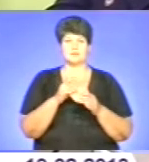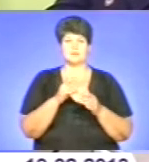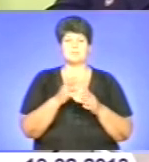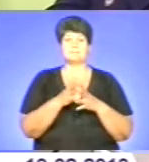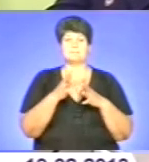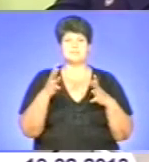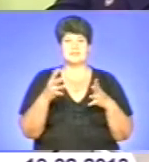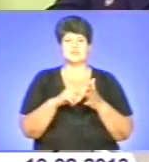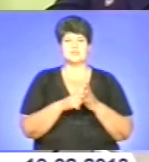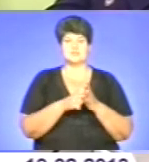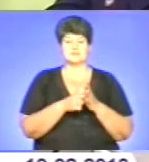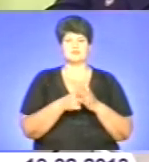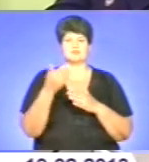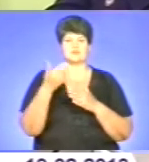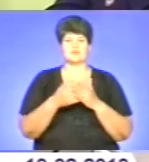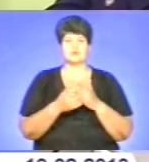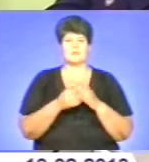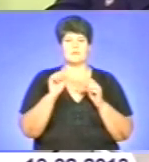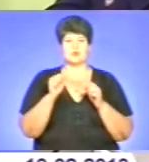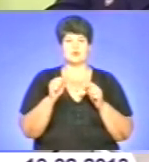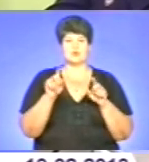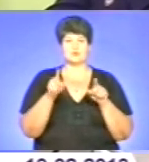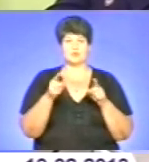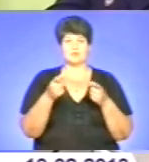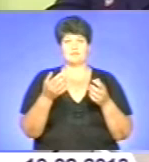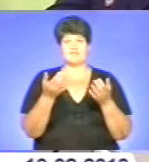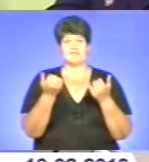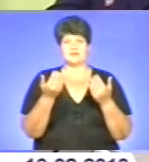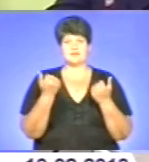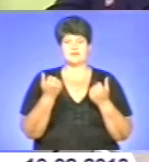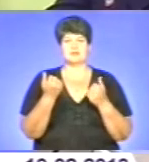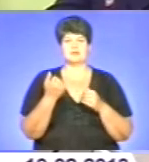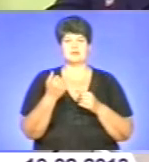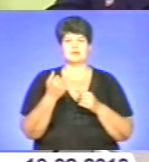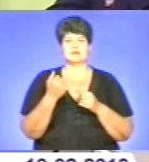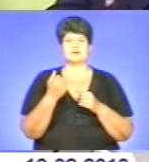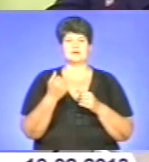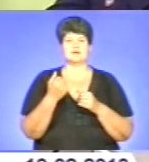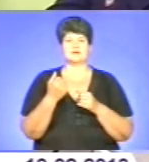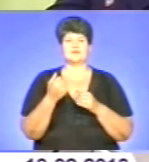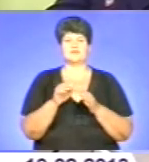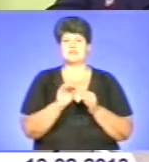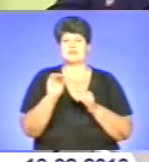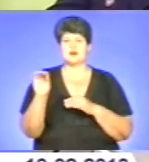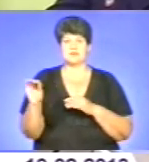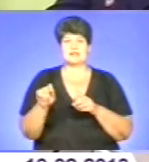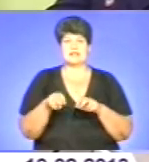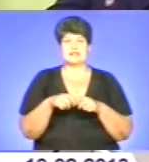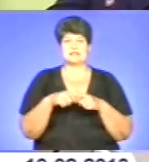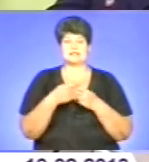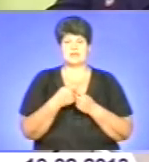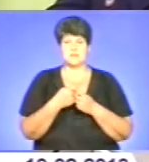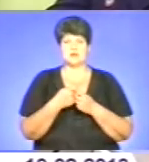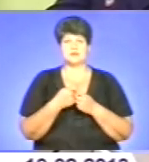замків є що з зовнішньої сторони можна шурупами відкрутити даний нро накладну планку відставити її сторону і зламати